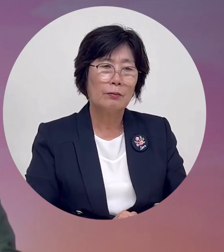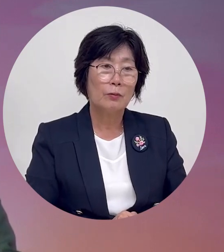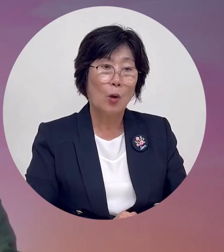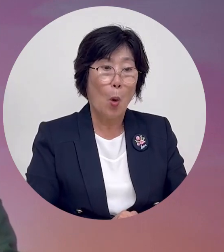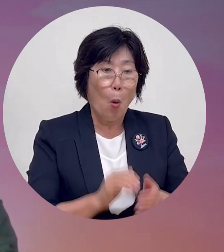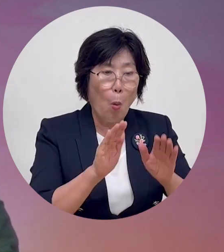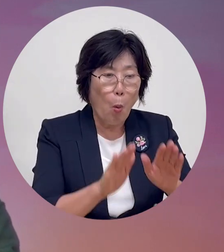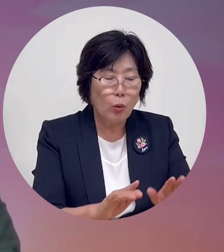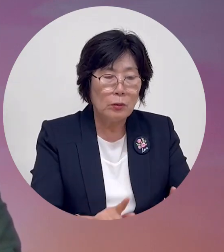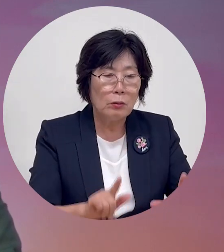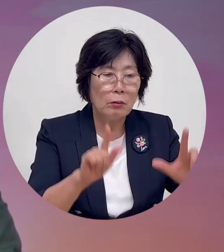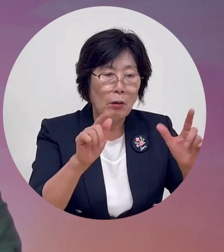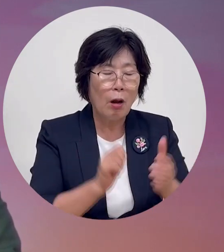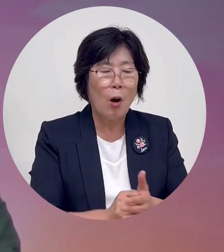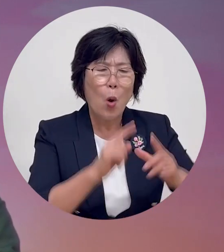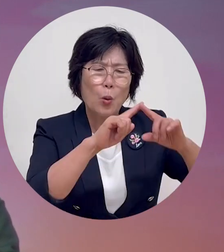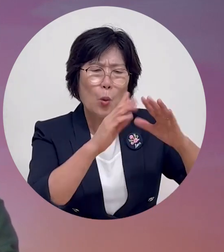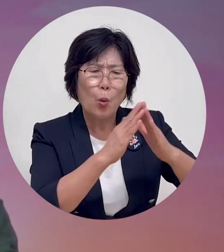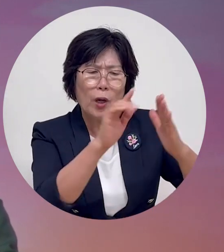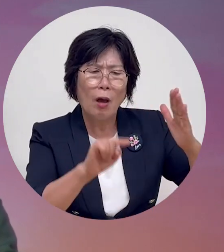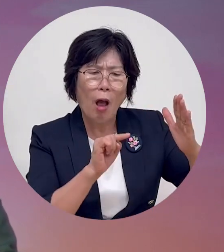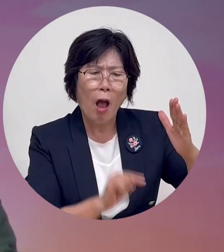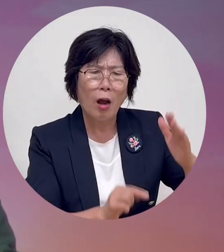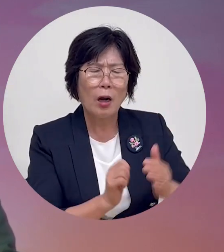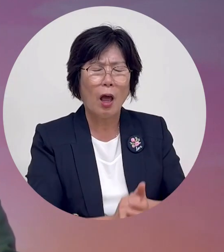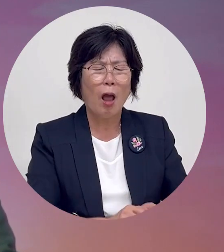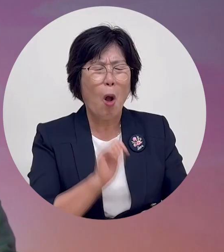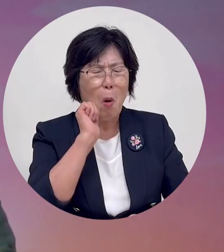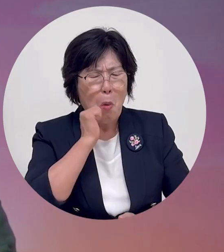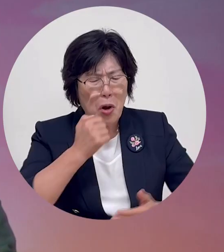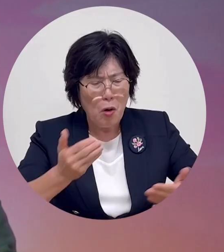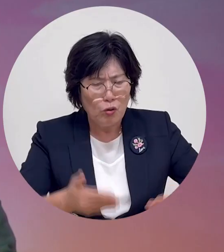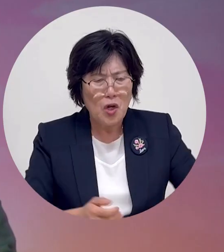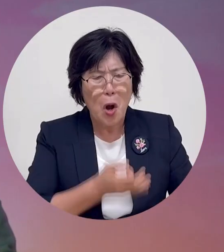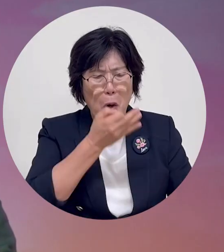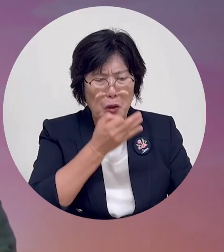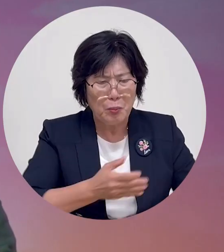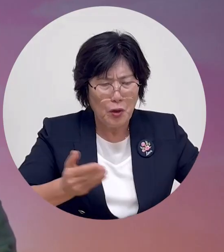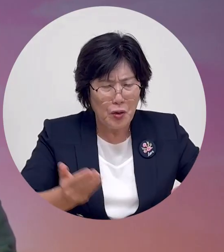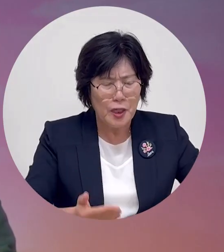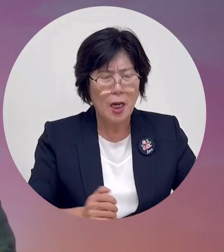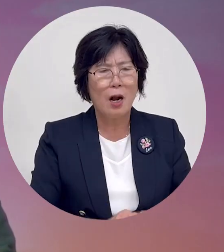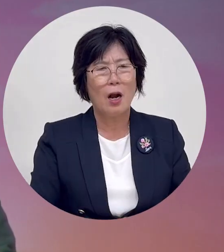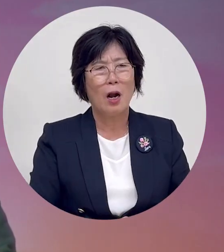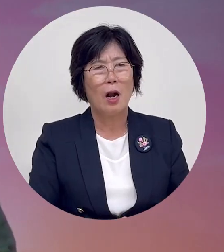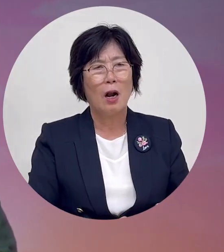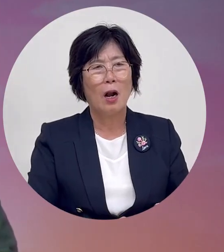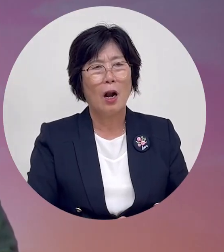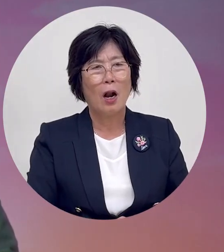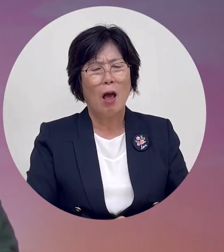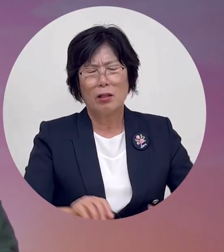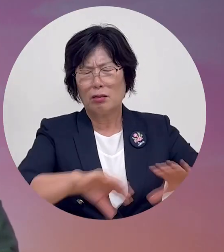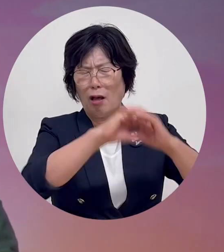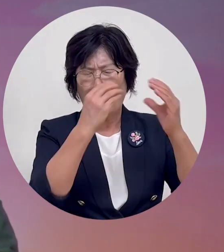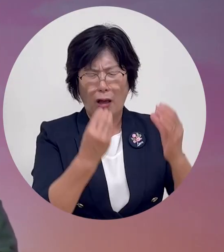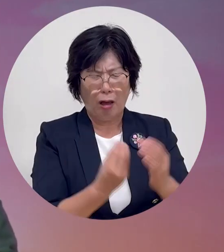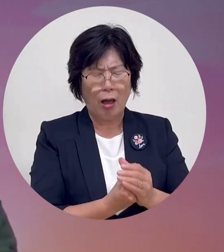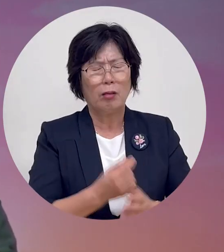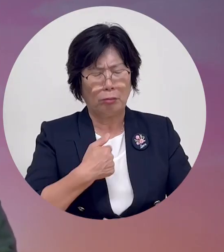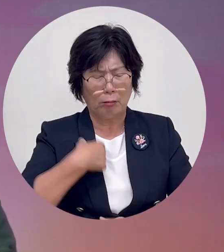오늘날로 말하자면 교회에 굳은 일도 어려운 일도 다 하려고